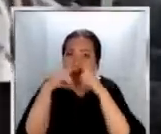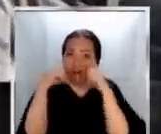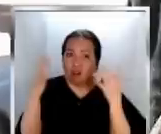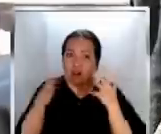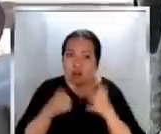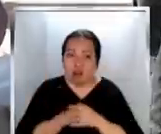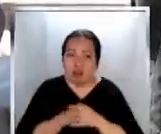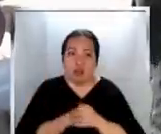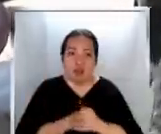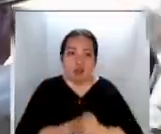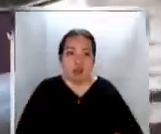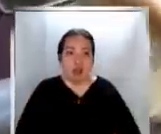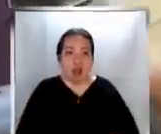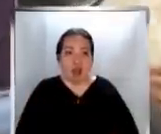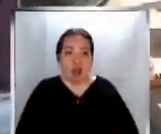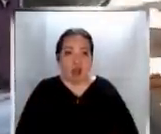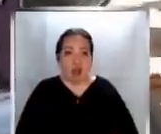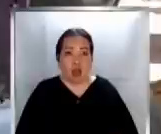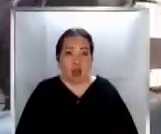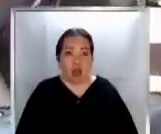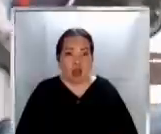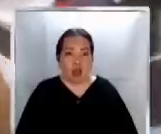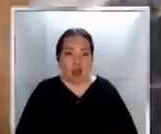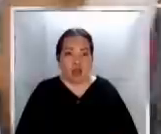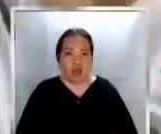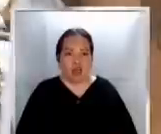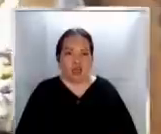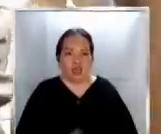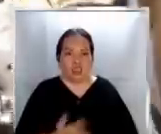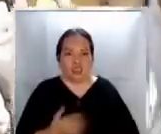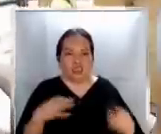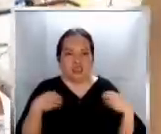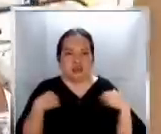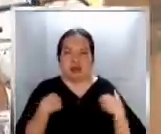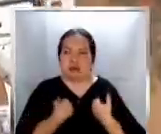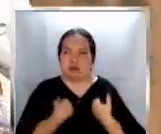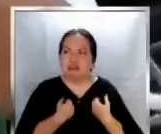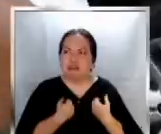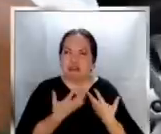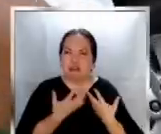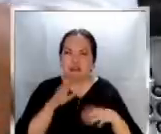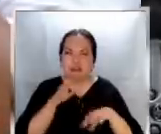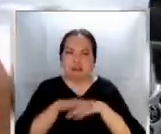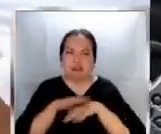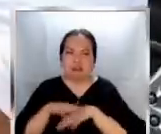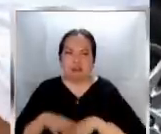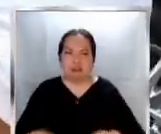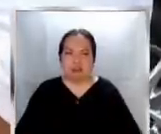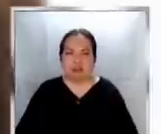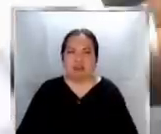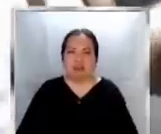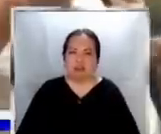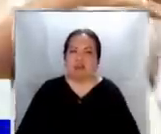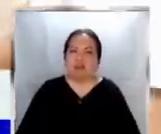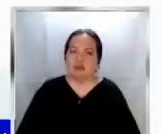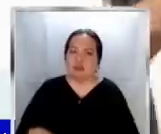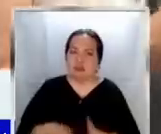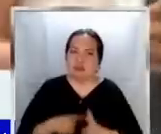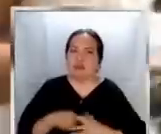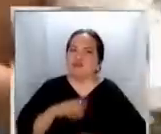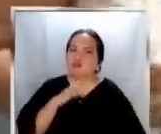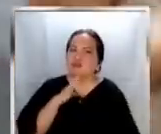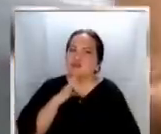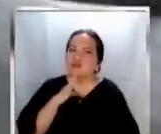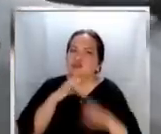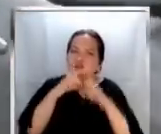po. Magkatawa na rin po kami, nakalantaway. Face mask minsan nakababa, ma'am. Nagsasalita po kasi minsan nalalaglag po. Social distancing